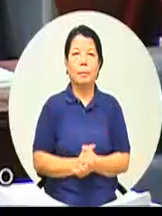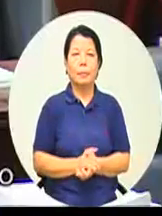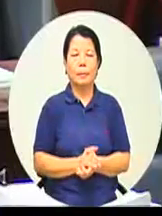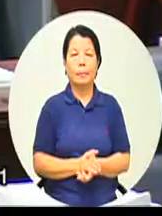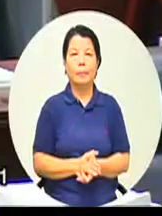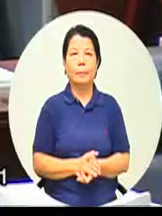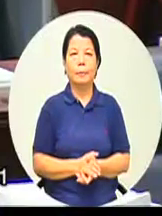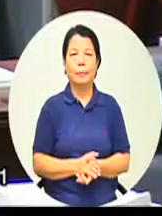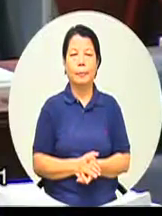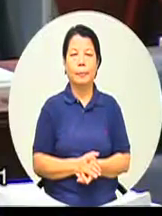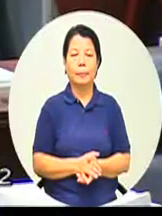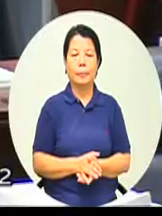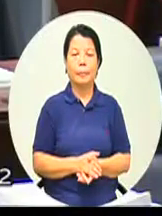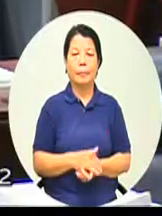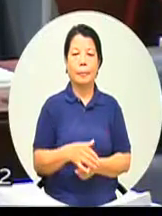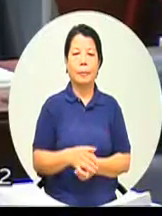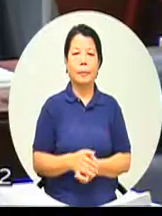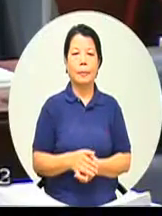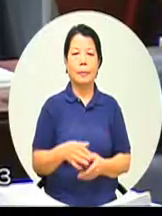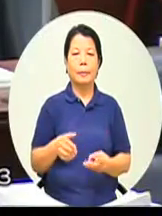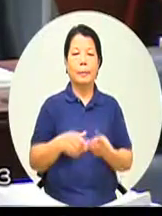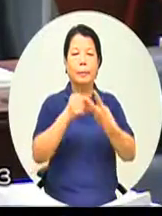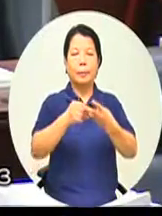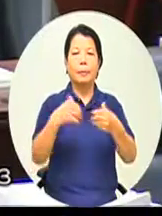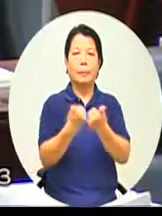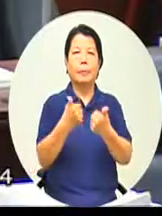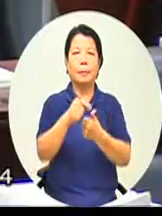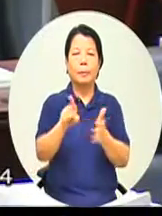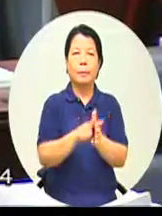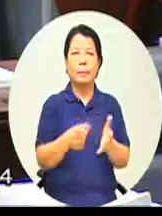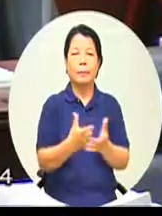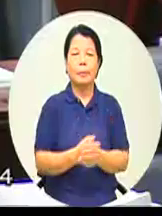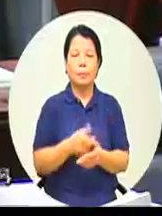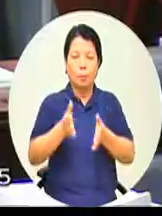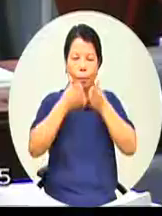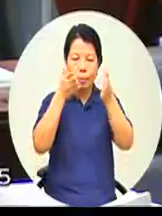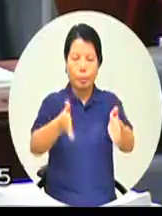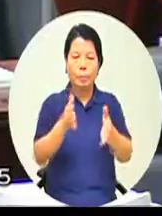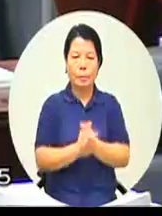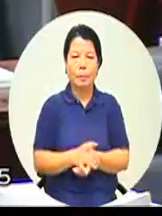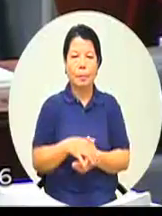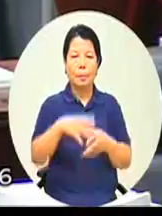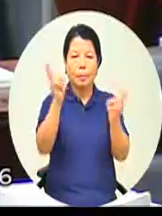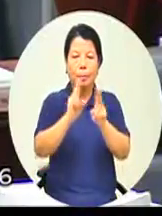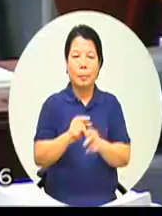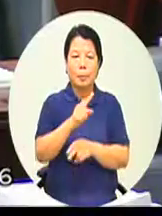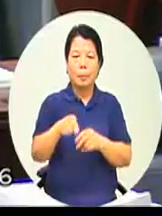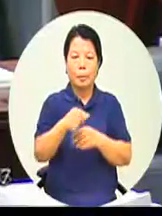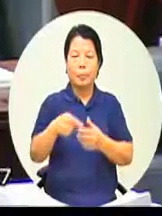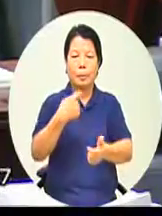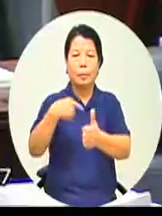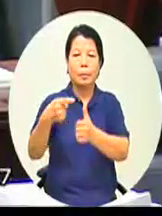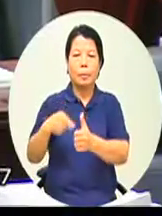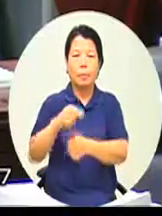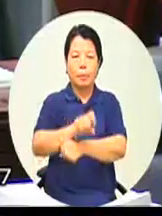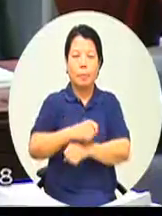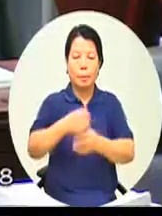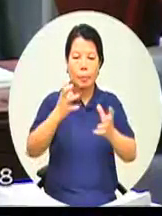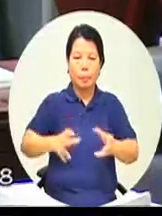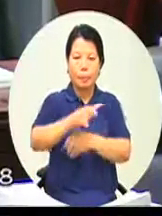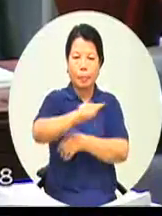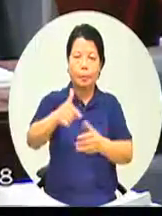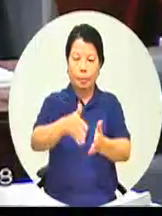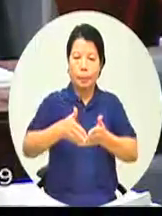里在上个会期，那本席也针对这个电子教学设备要求我们教育